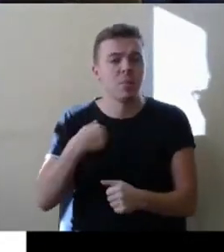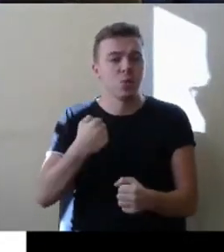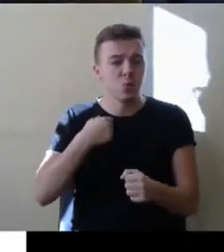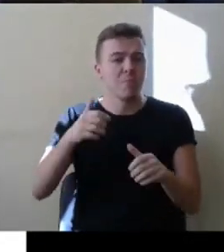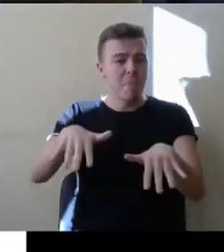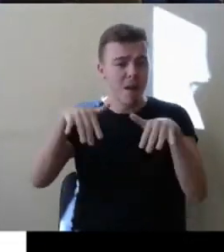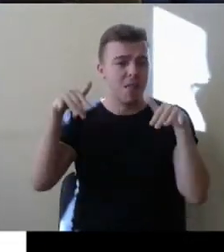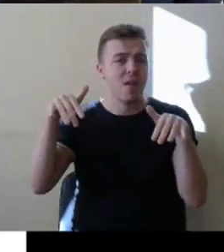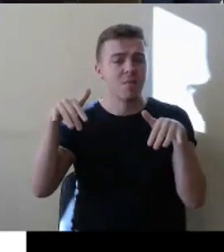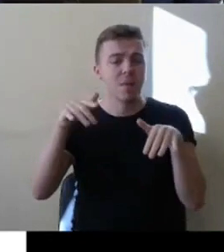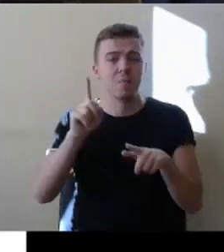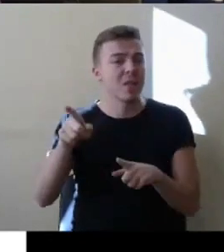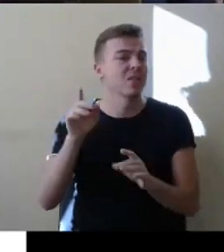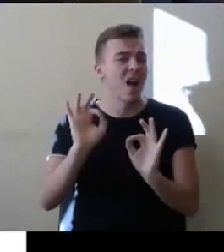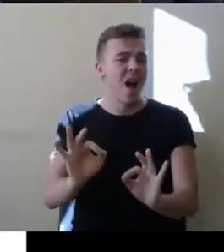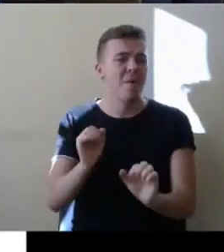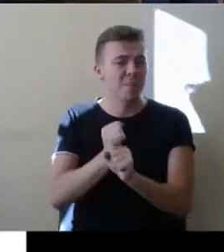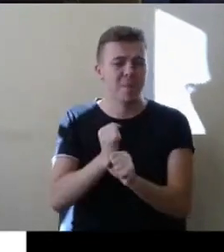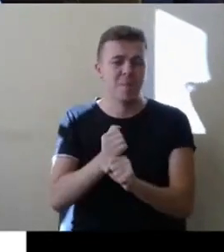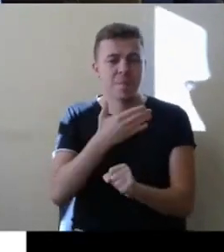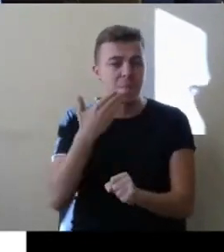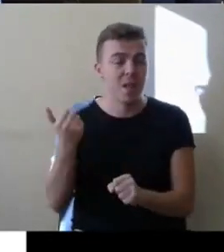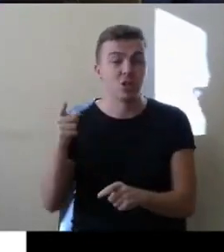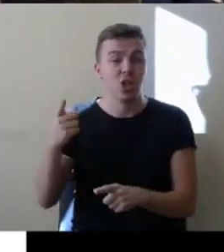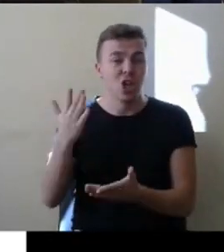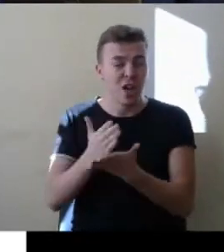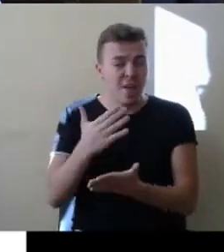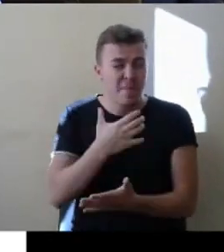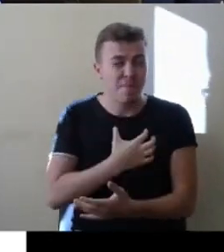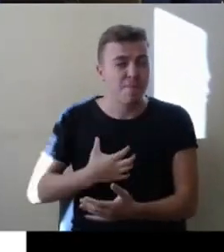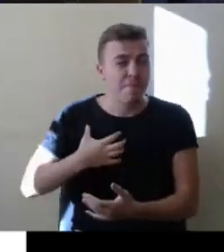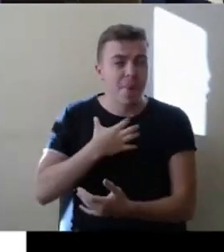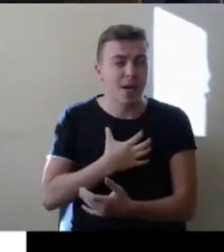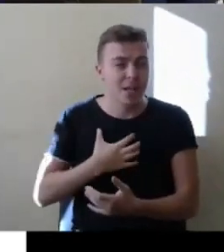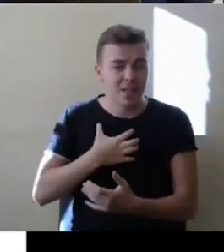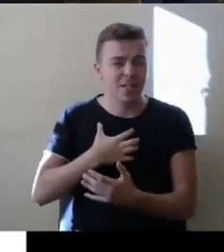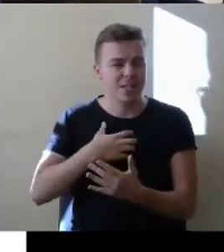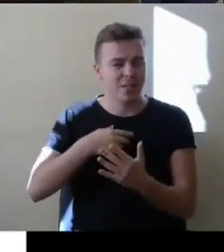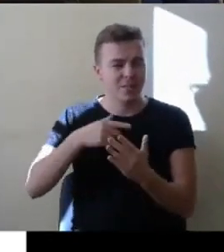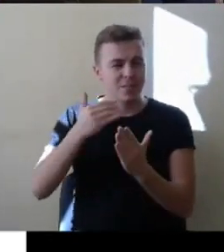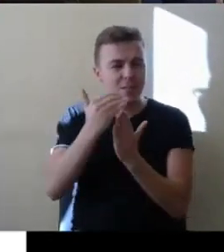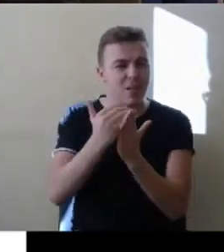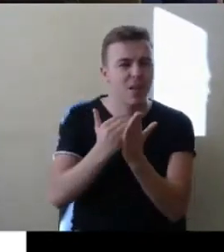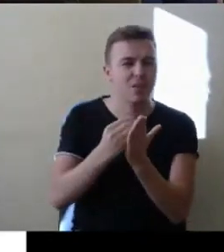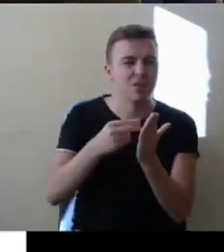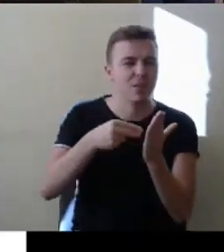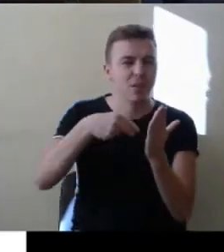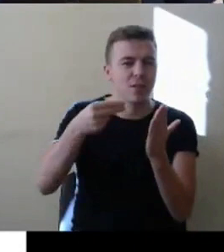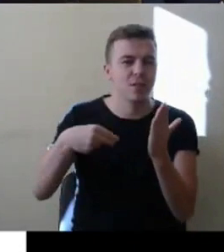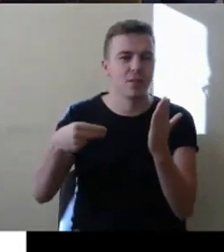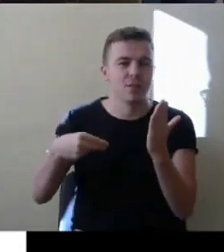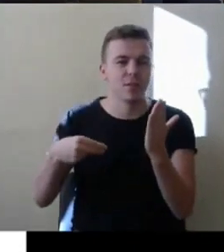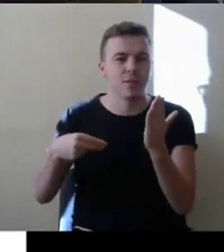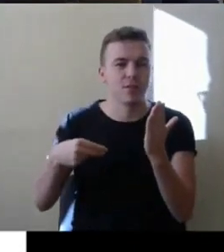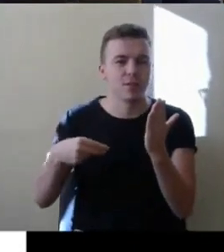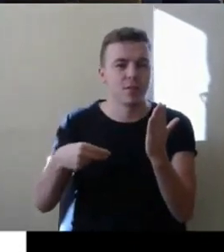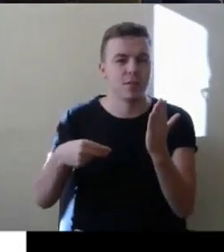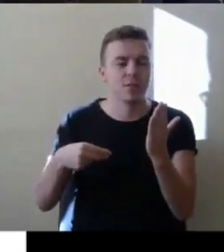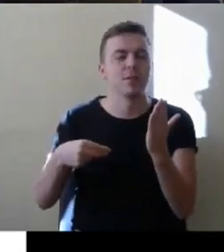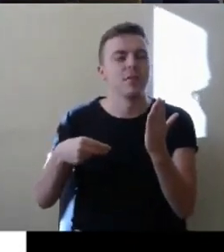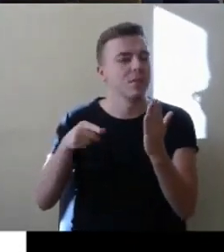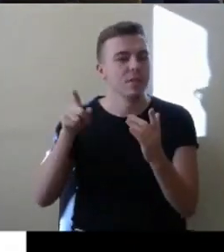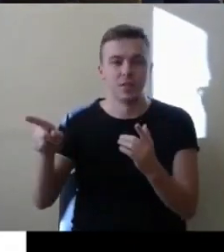jisai tinkamai neveikia. Jis yra pagrindinis teisės aktų, reiškia, legislacijos organas. Jisai